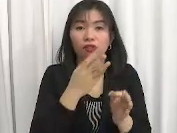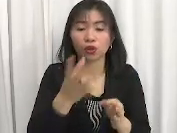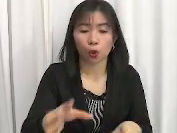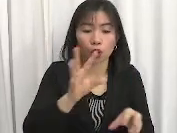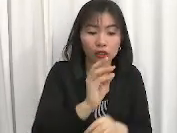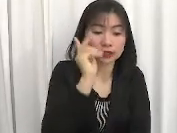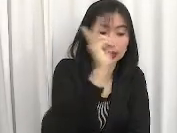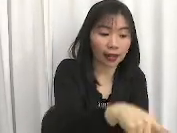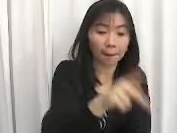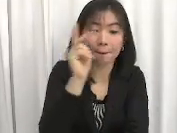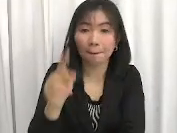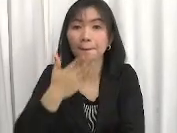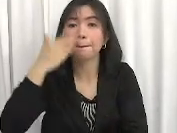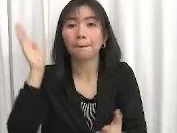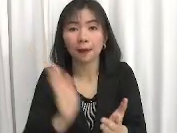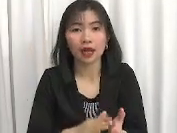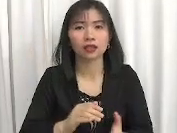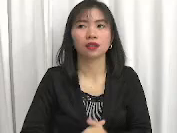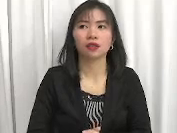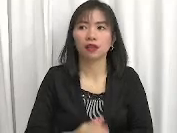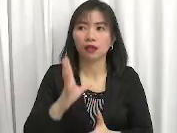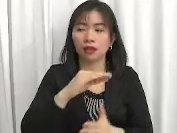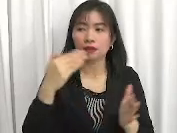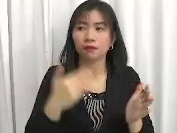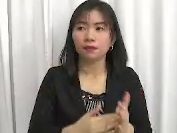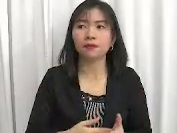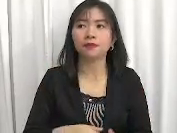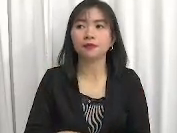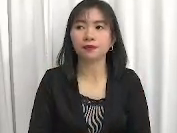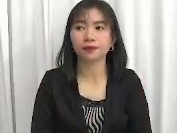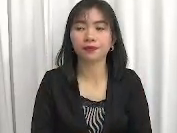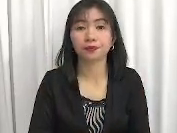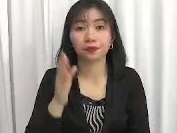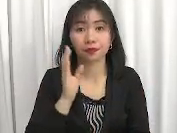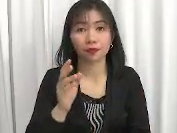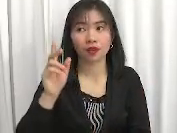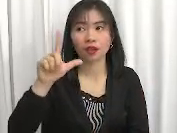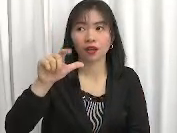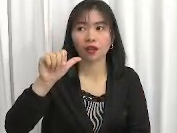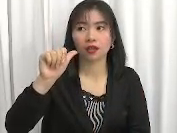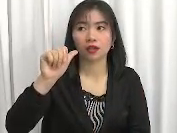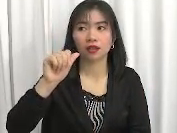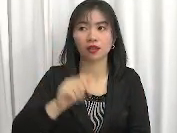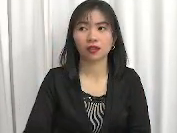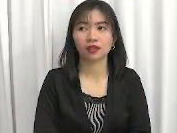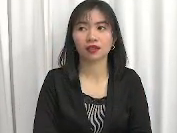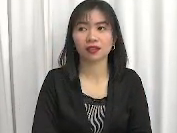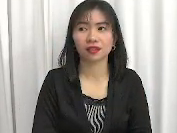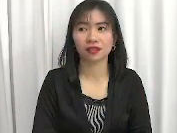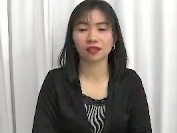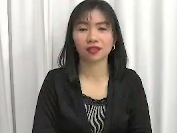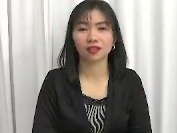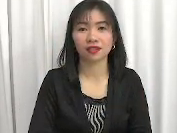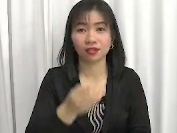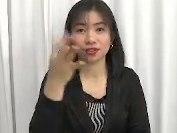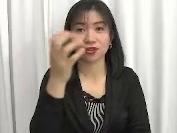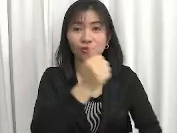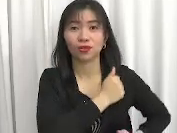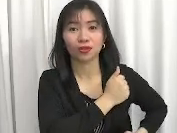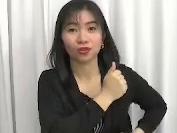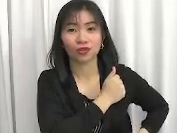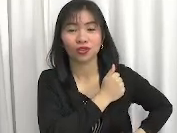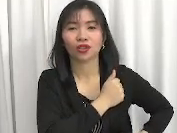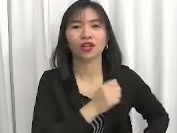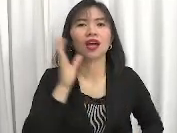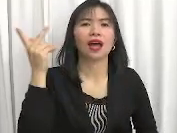brother? Kaya may dagdag pa si Ma'am Tina. Sabi niya, lalo na kung nabsog, mostly basag na ang eardrums, kailangan loud